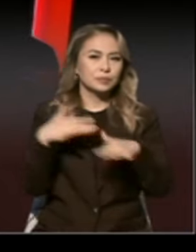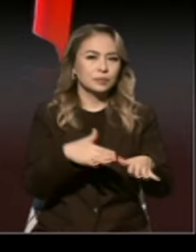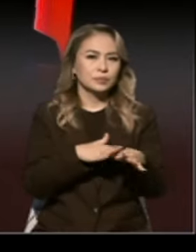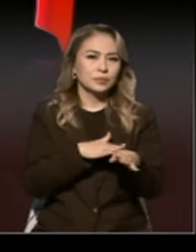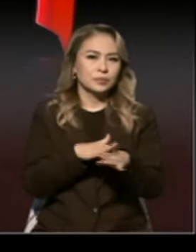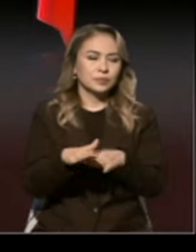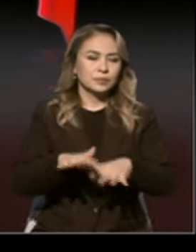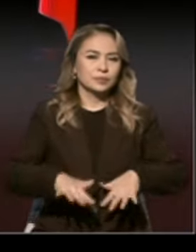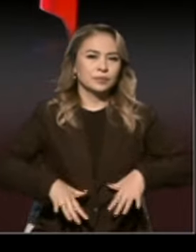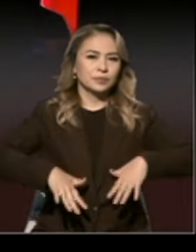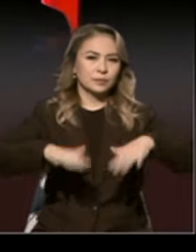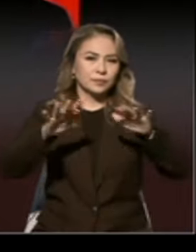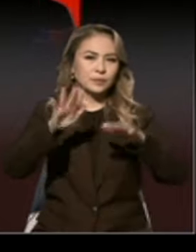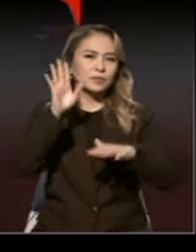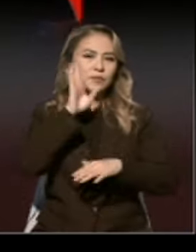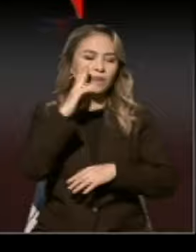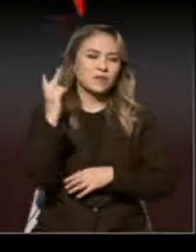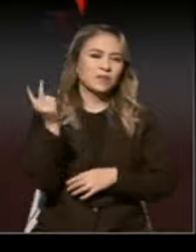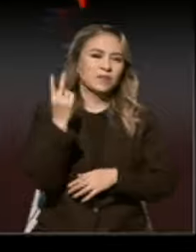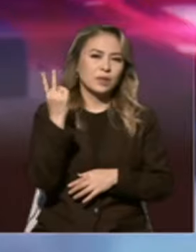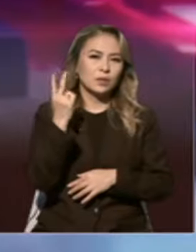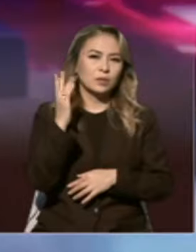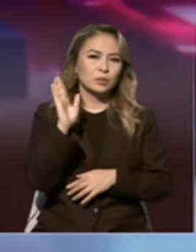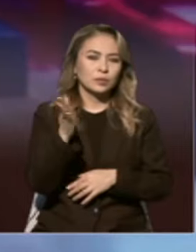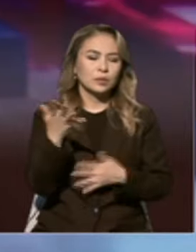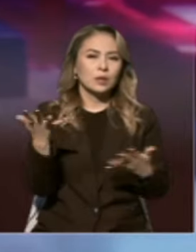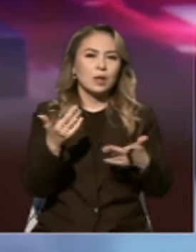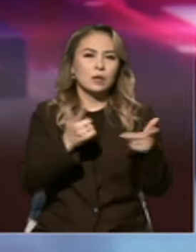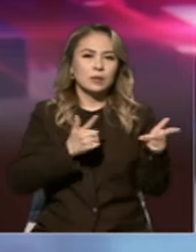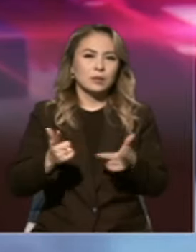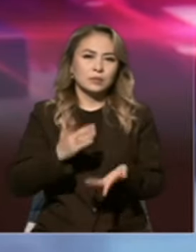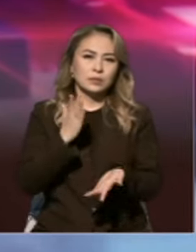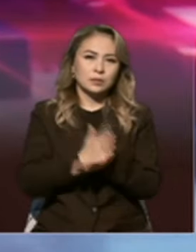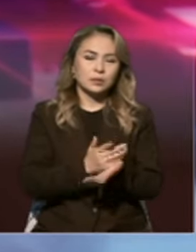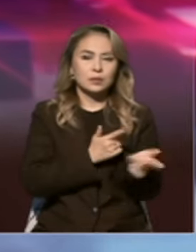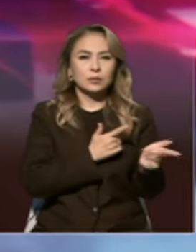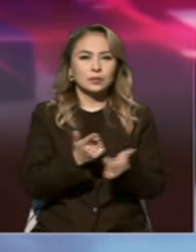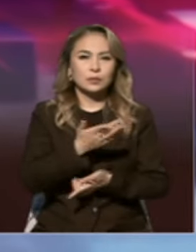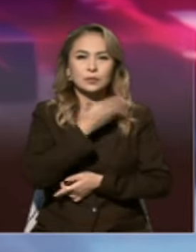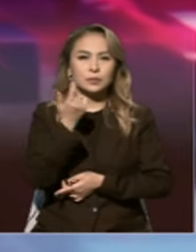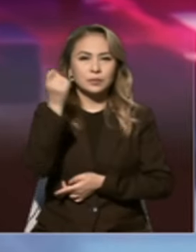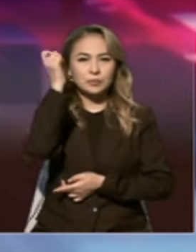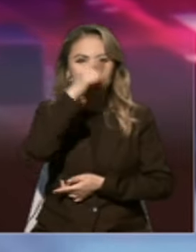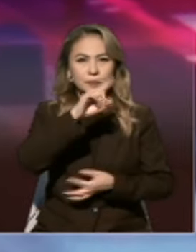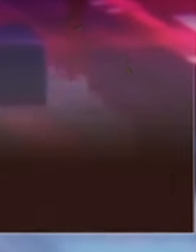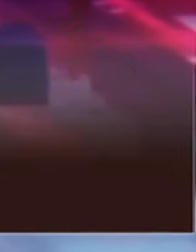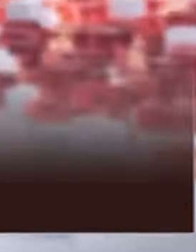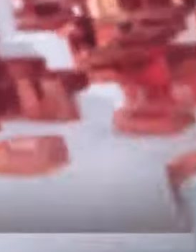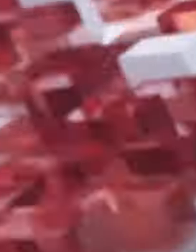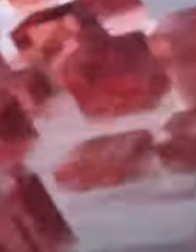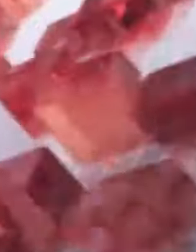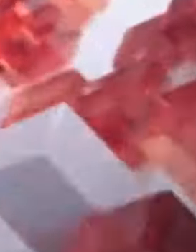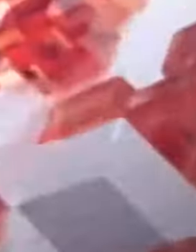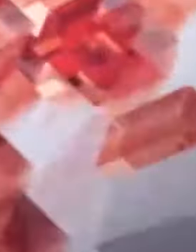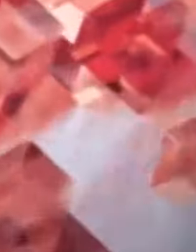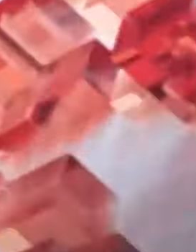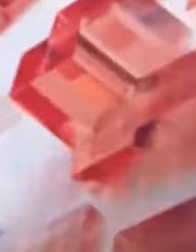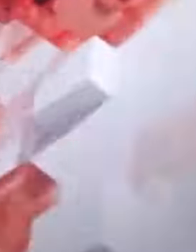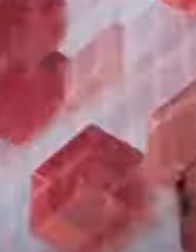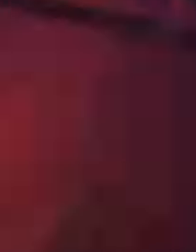Топан судың, яғни тасқынның екінші толқынына біз қалай дайындалып жатырмыз? Дайынбыз ба? Бүгін ашық алаңда талқылаймыз. Ассаламу алейкум.